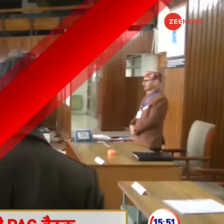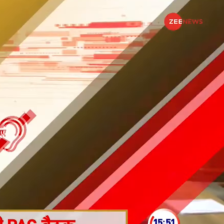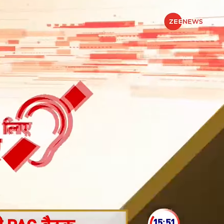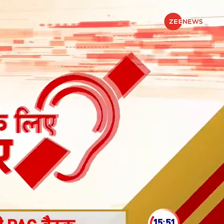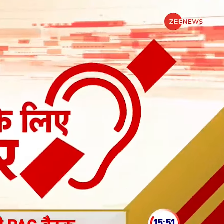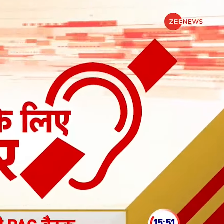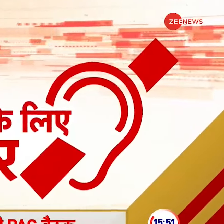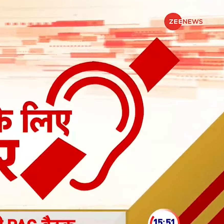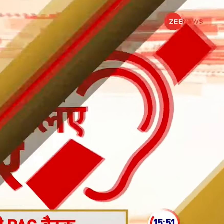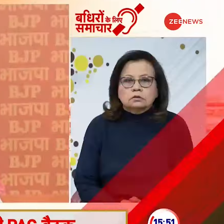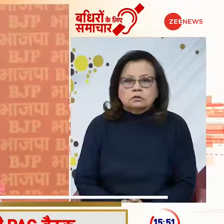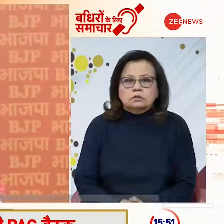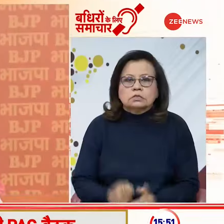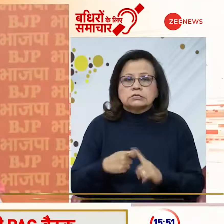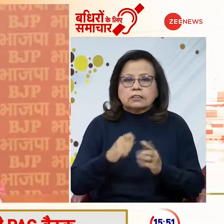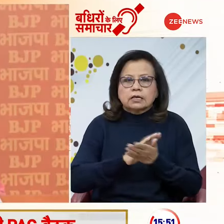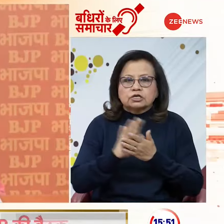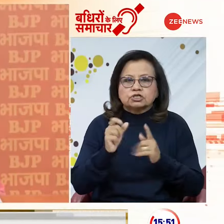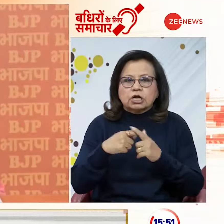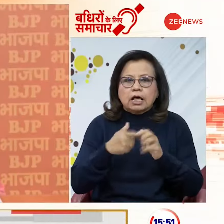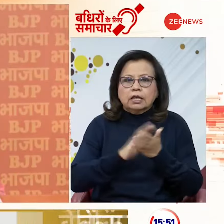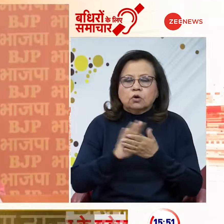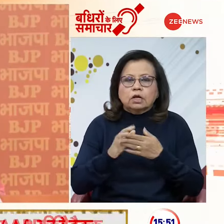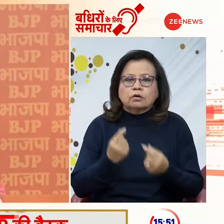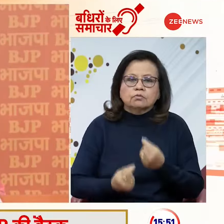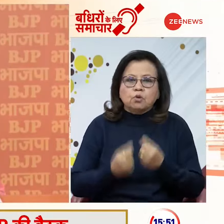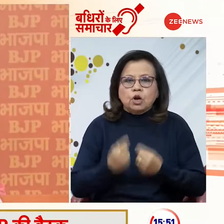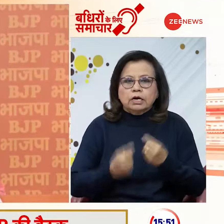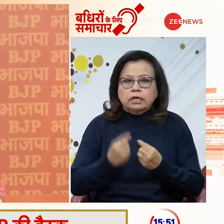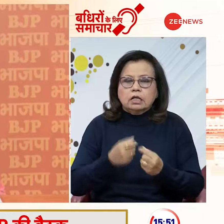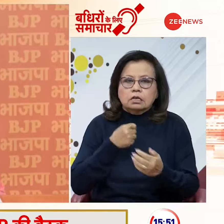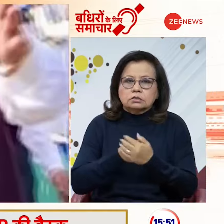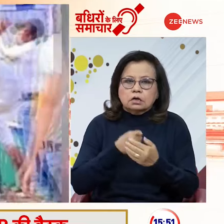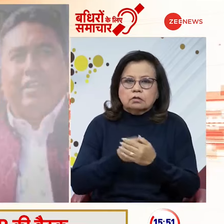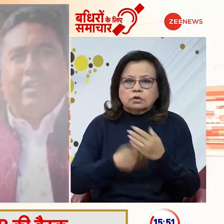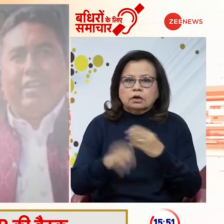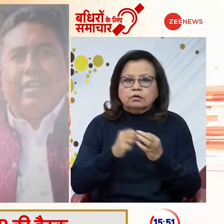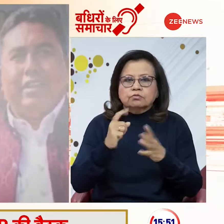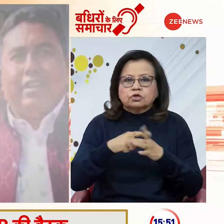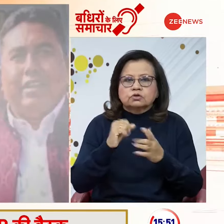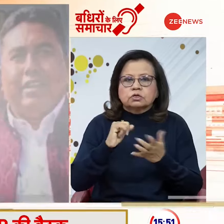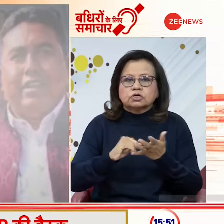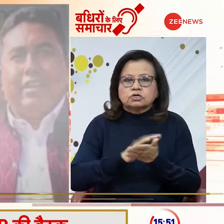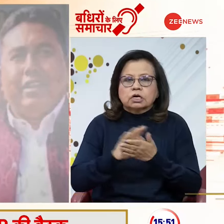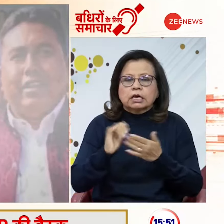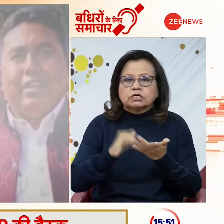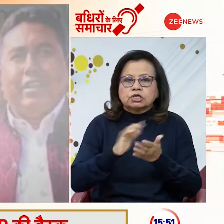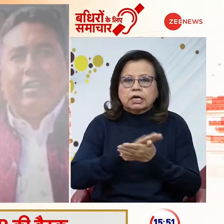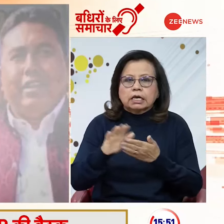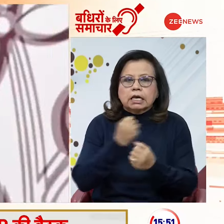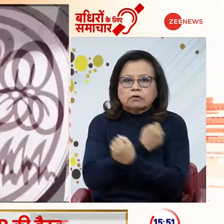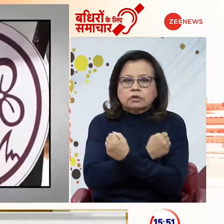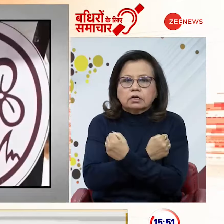संदेश खाली को लेकर सियासी संग्राम जारी है बीजेपी ने शाह जहां शेख की गिरफतारी